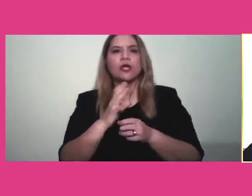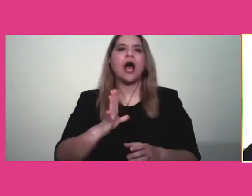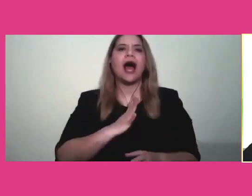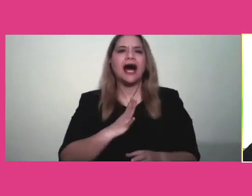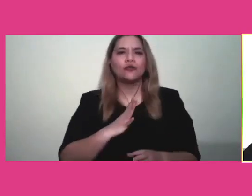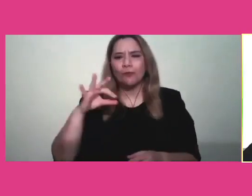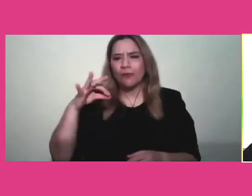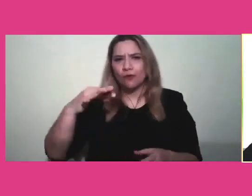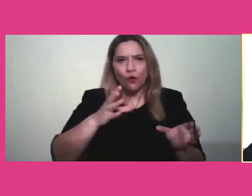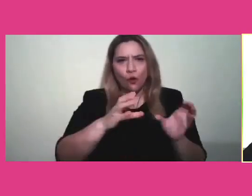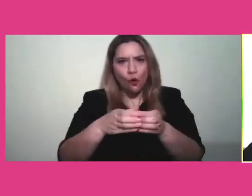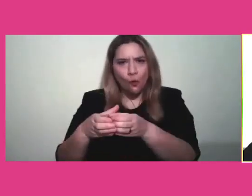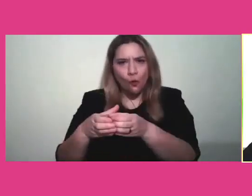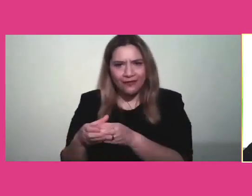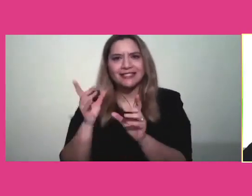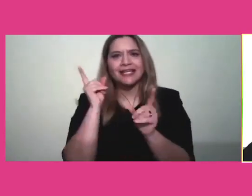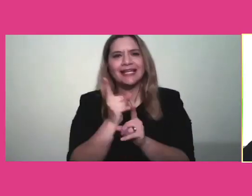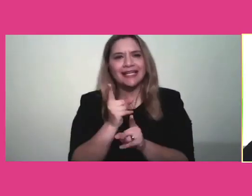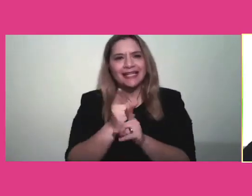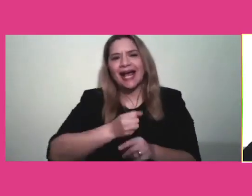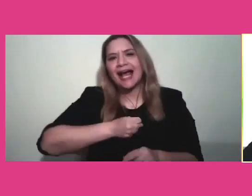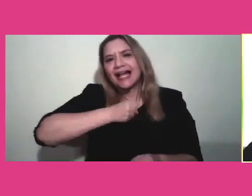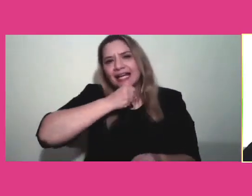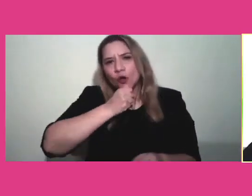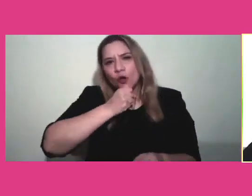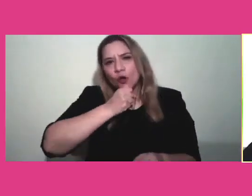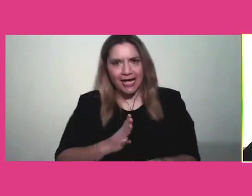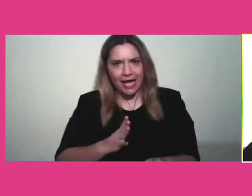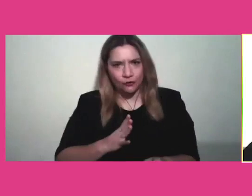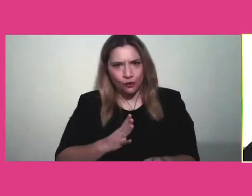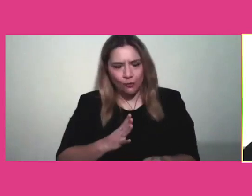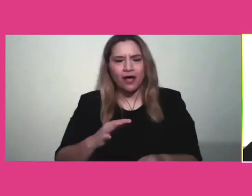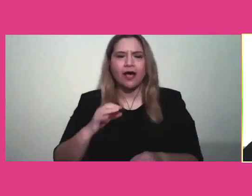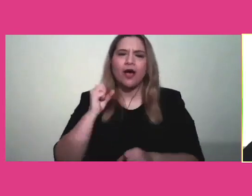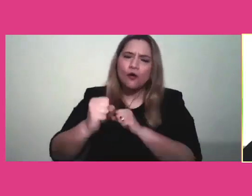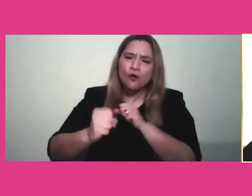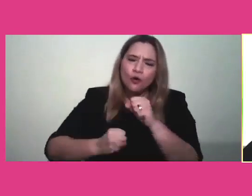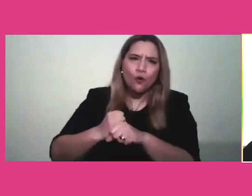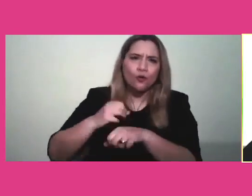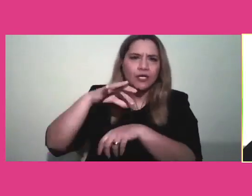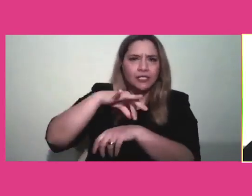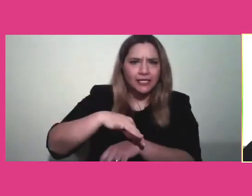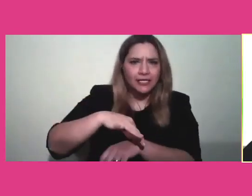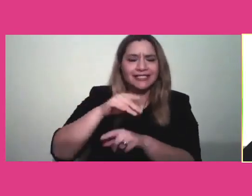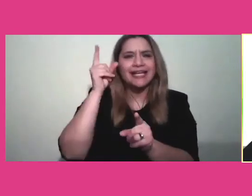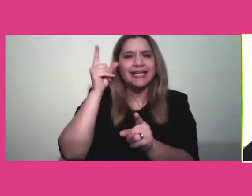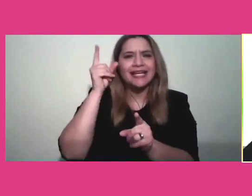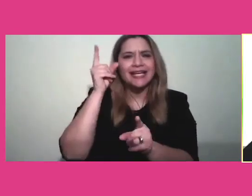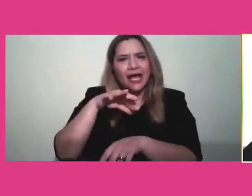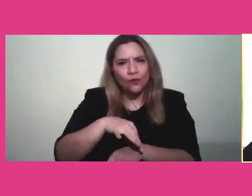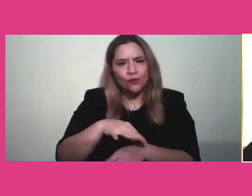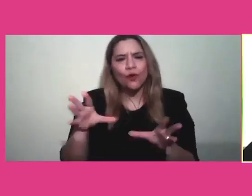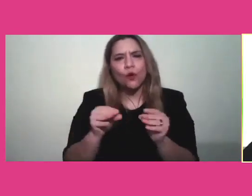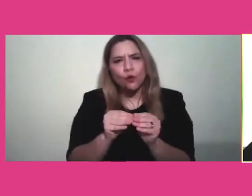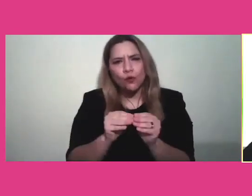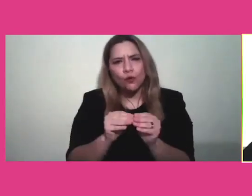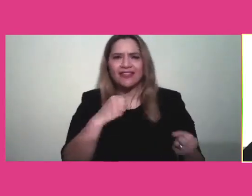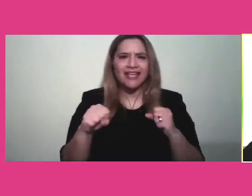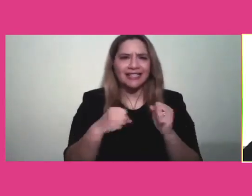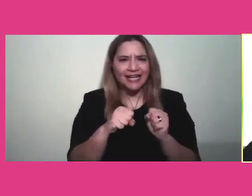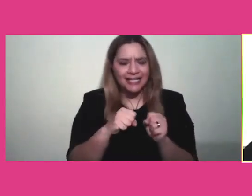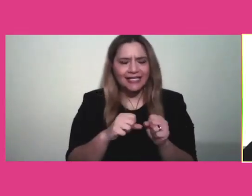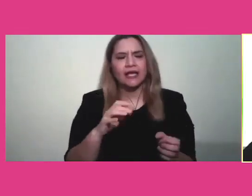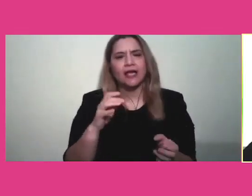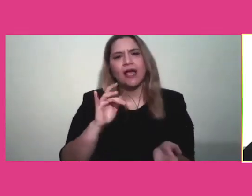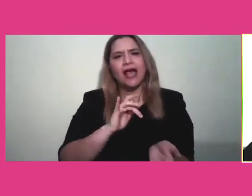ευάλωτες ομάδες, όπως είναι κυρίως τα ηλικιωμένα άτομα, οι χρόνια ασθενείς και ιδιαίτερα οι ασθενείς με κάποια νευρονοητική διαταραχή, όπως η Άνια,